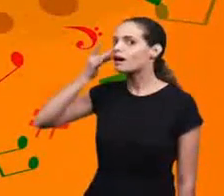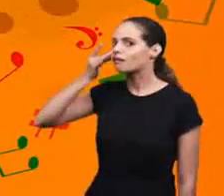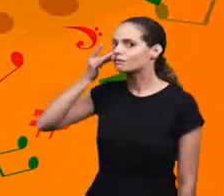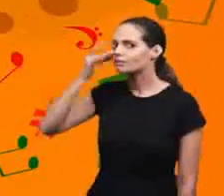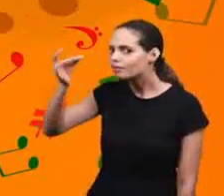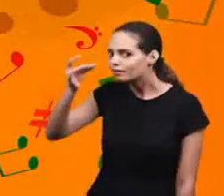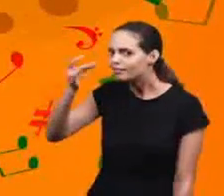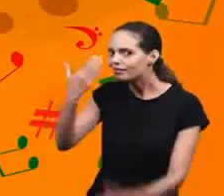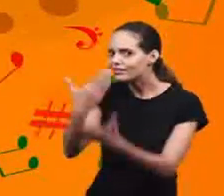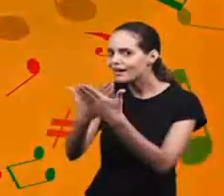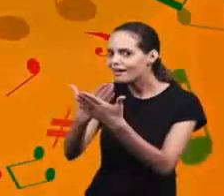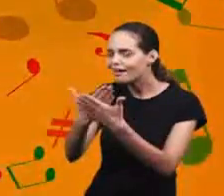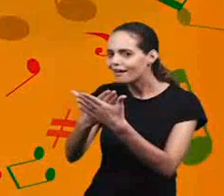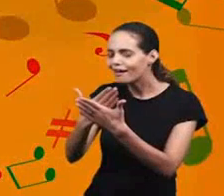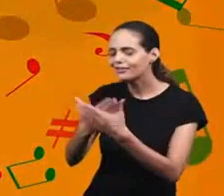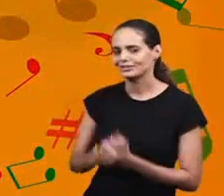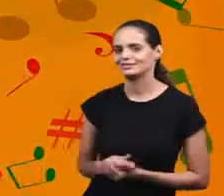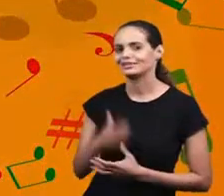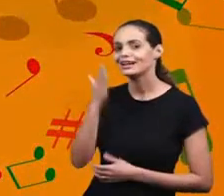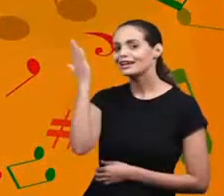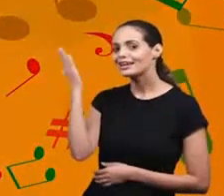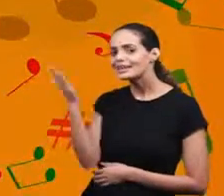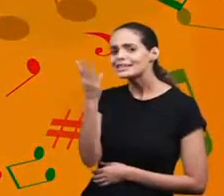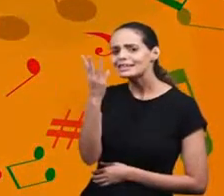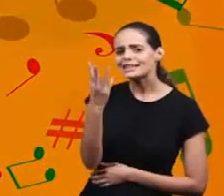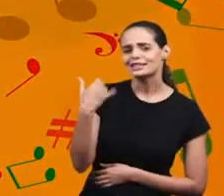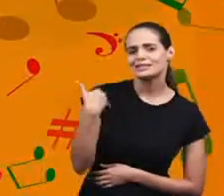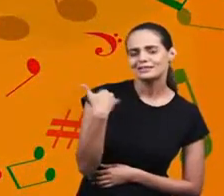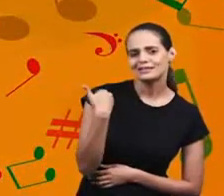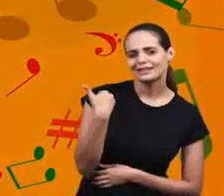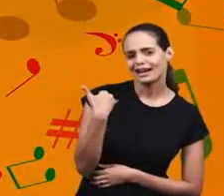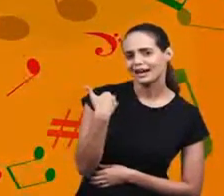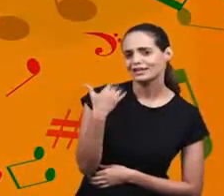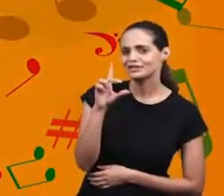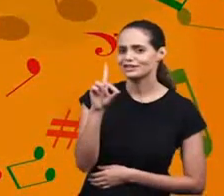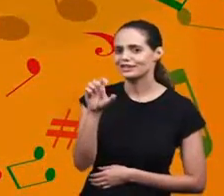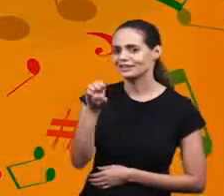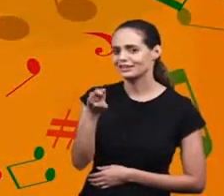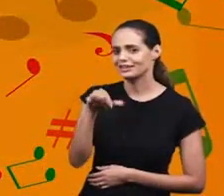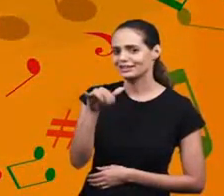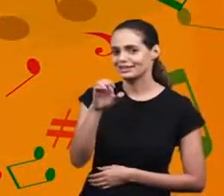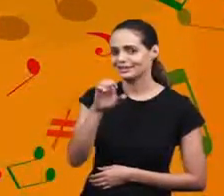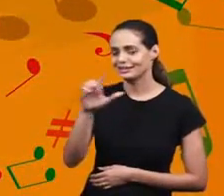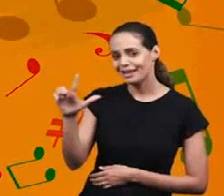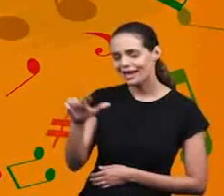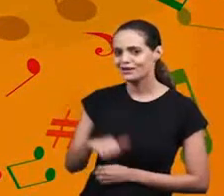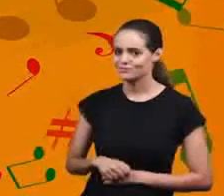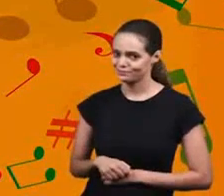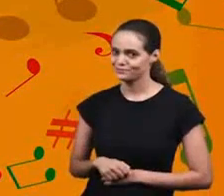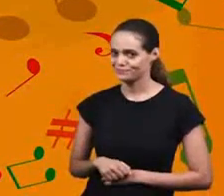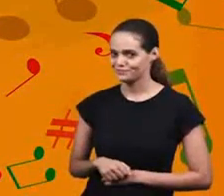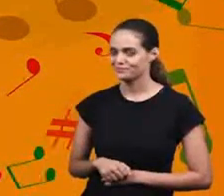Brüder Lukas und Gabriel aus Guanambi, Bahia. Sie sind sehr aufmerksam. Das ist